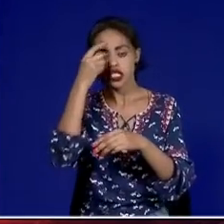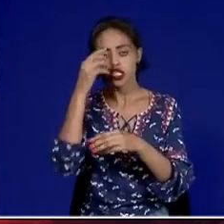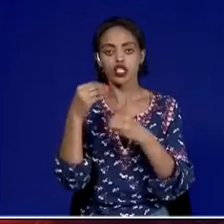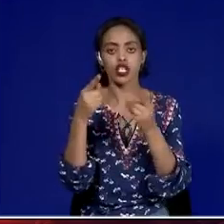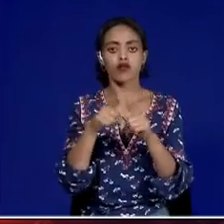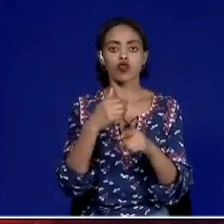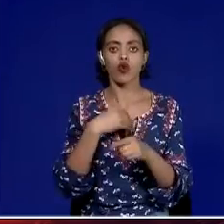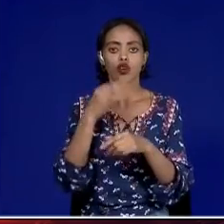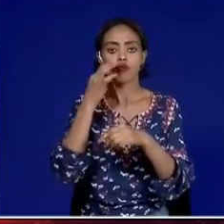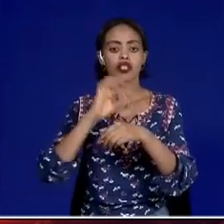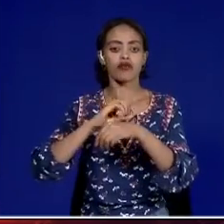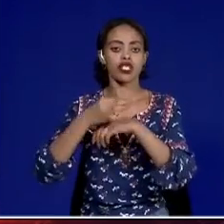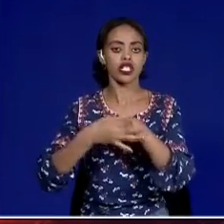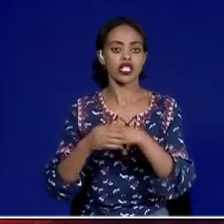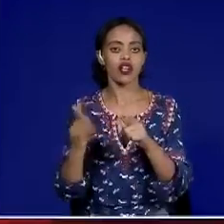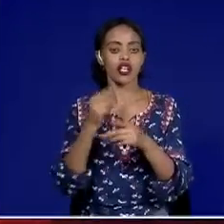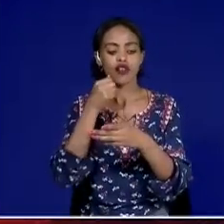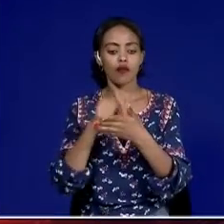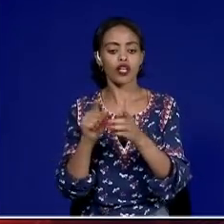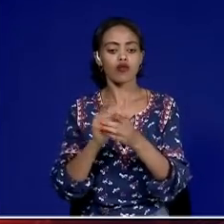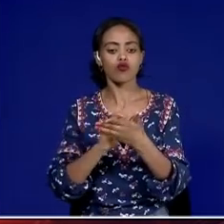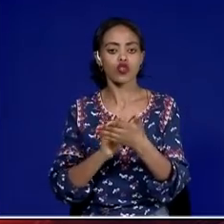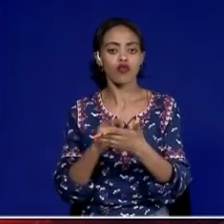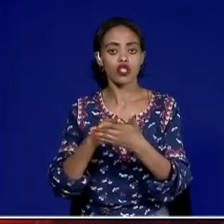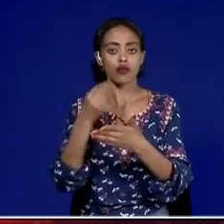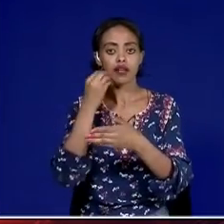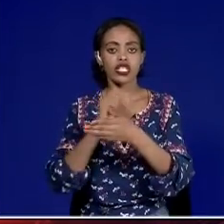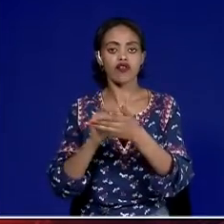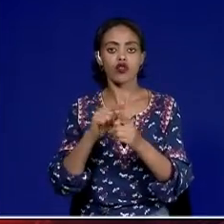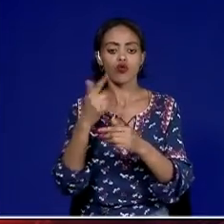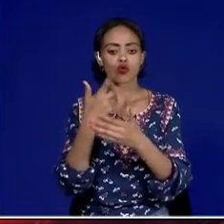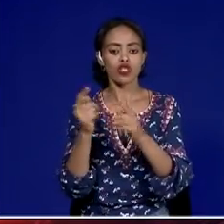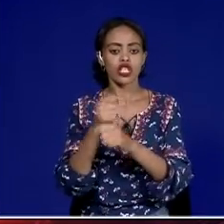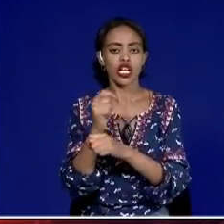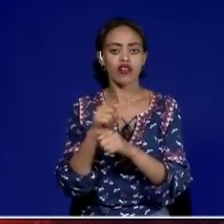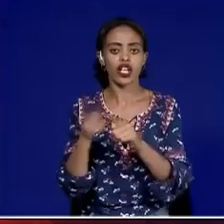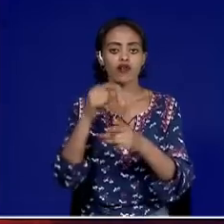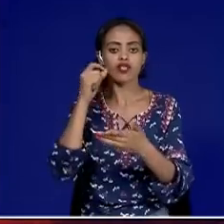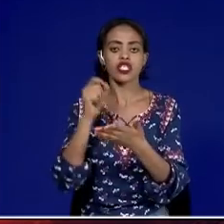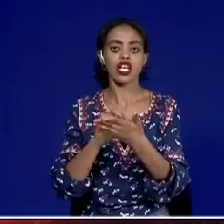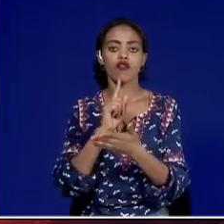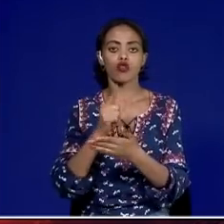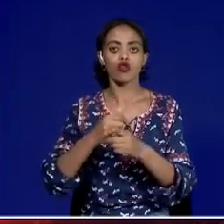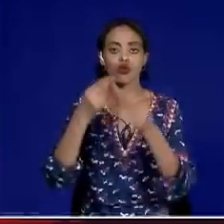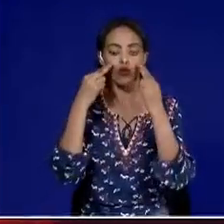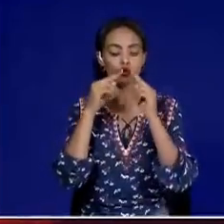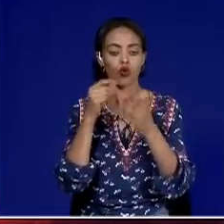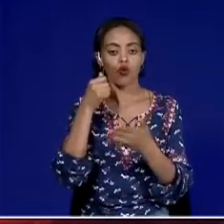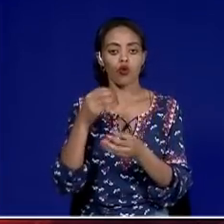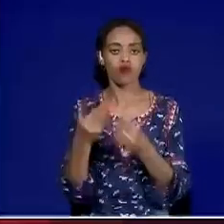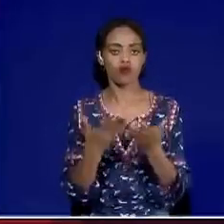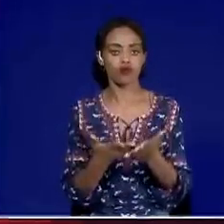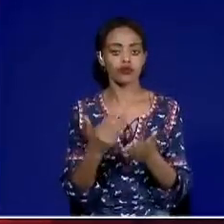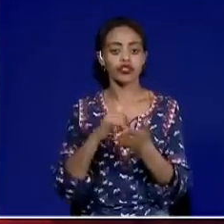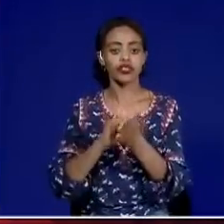زلوا نبيت مزاج جاه دب دابي كم صحفون أتي بيت صحفته والنزي زت أكبر دب دابي كم صحفني يو توم رئي توهابتي زاربو